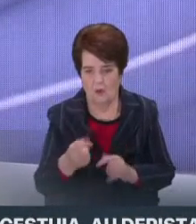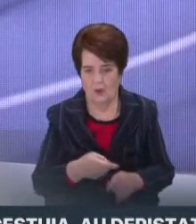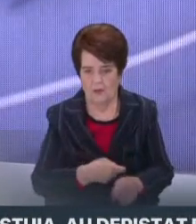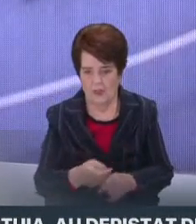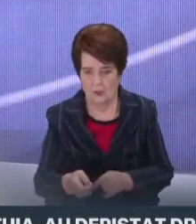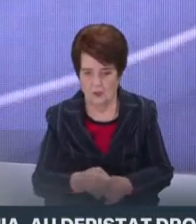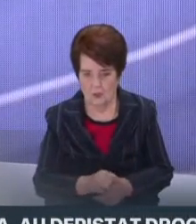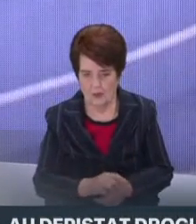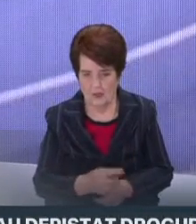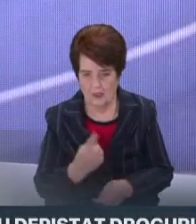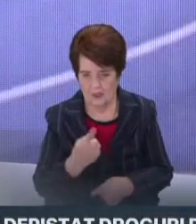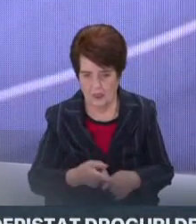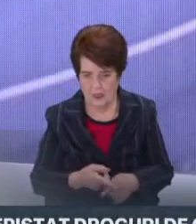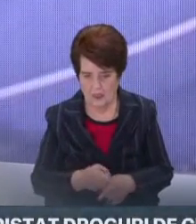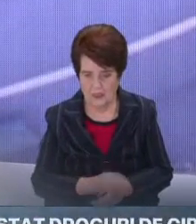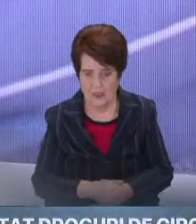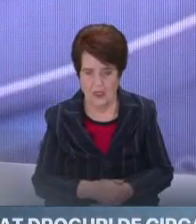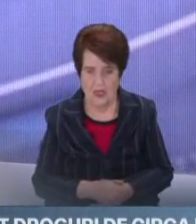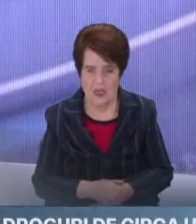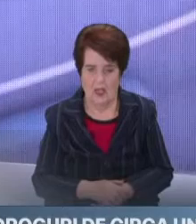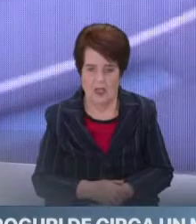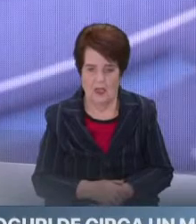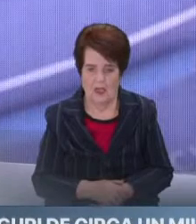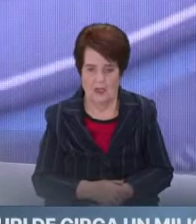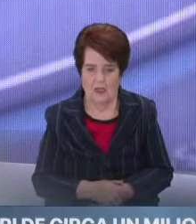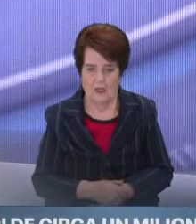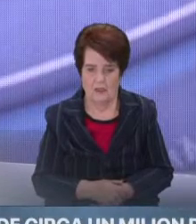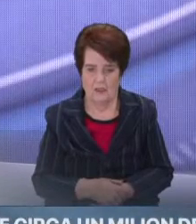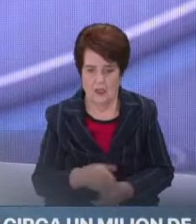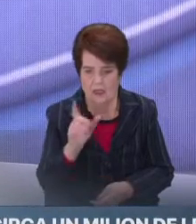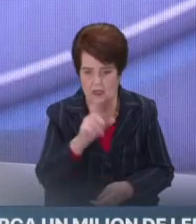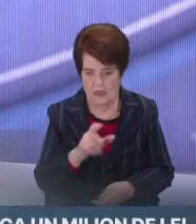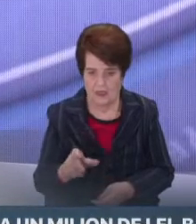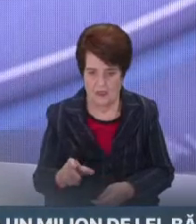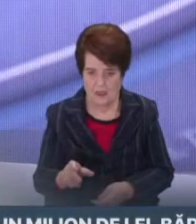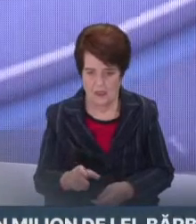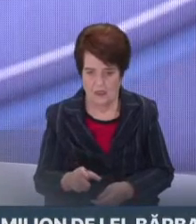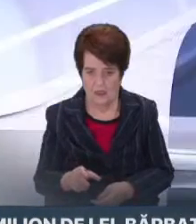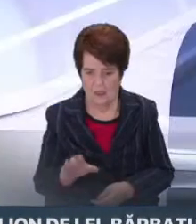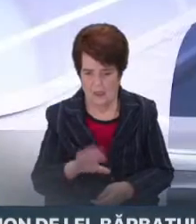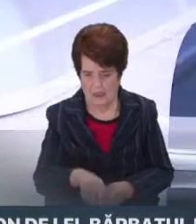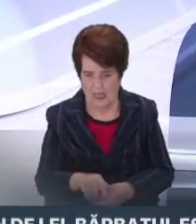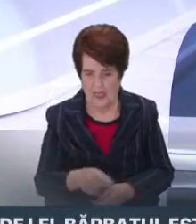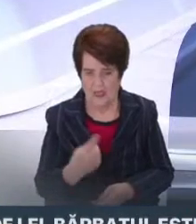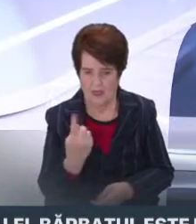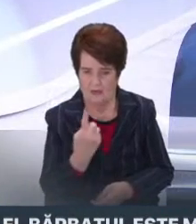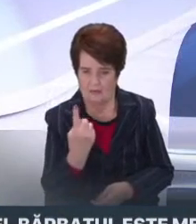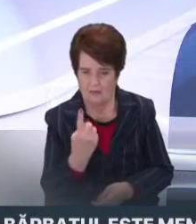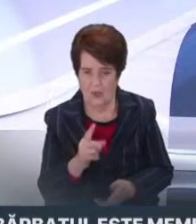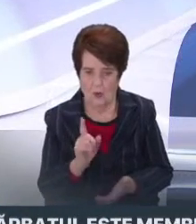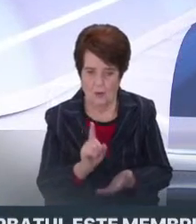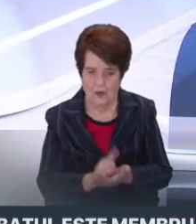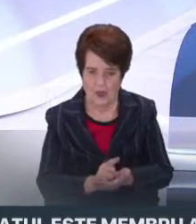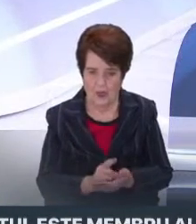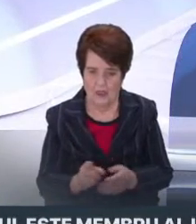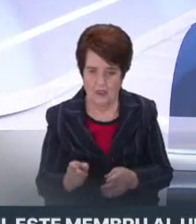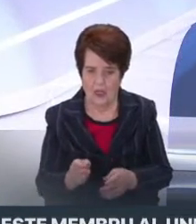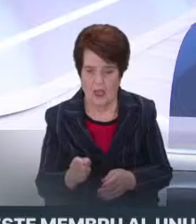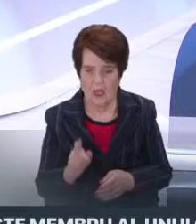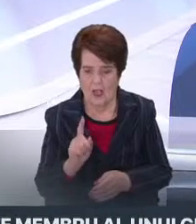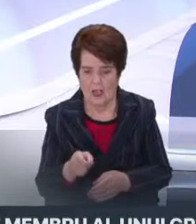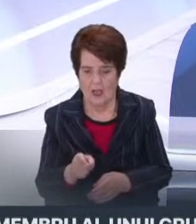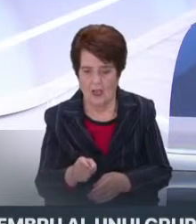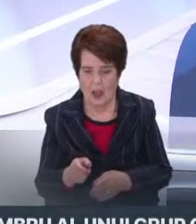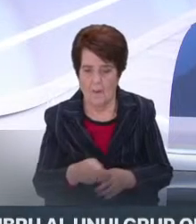Iar însuși corpurile, felinarele acestea, în mod obligatoriu pe materiale incombustibile